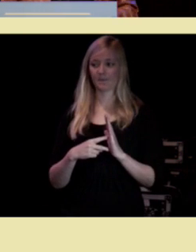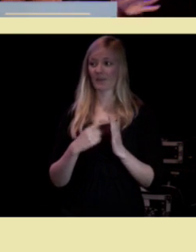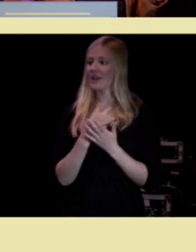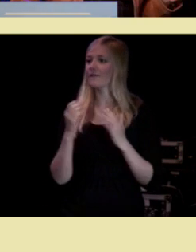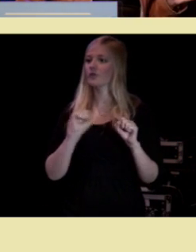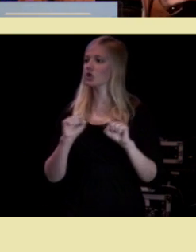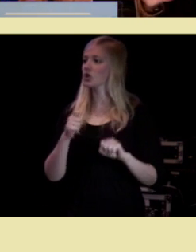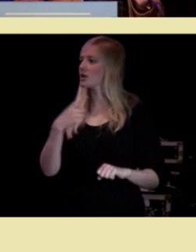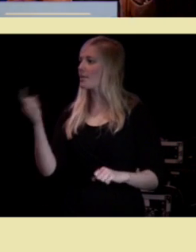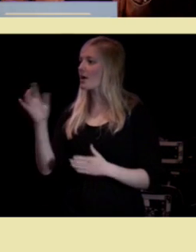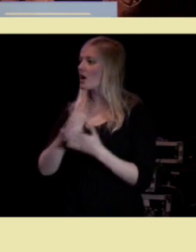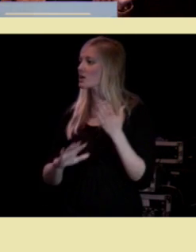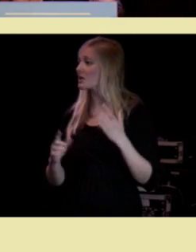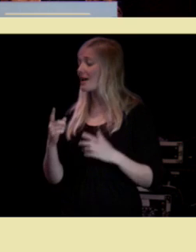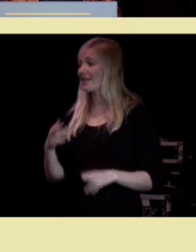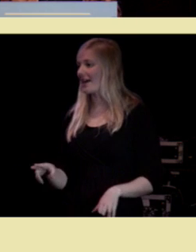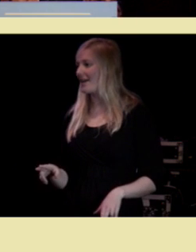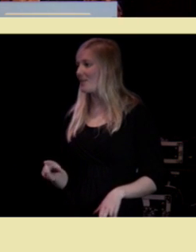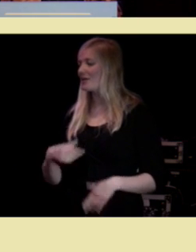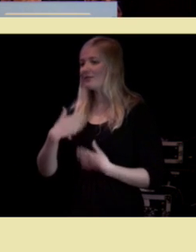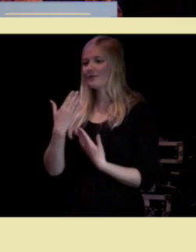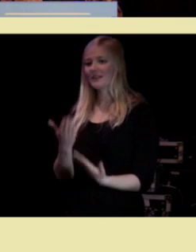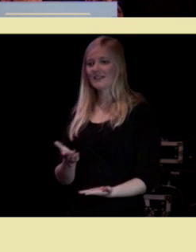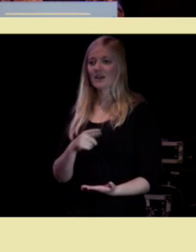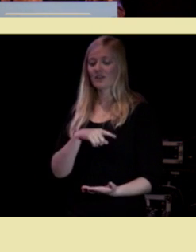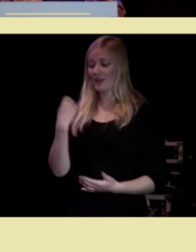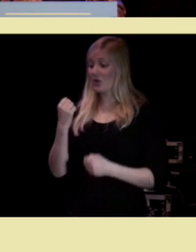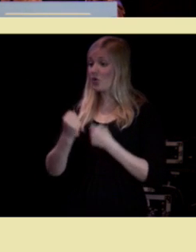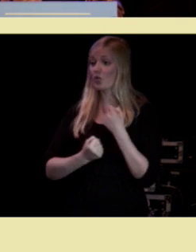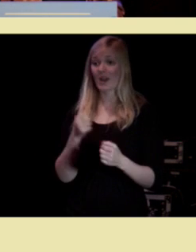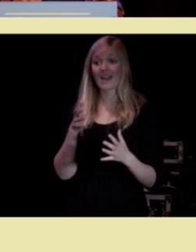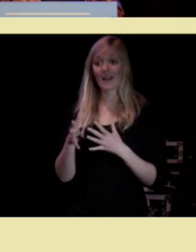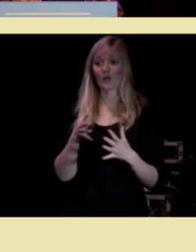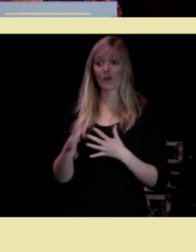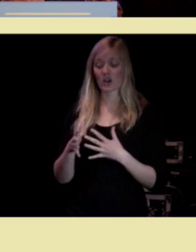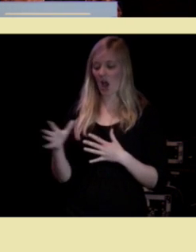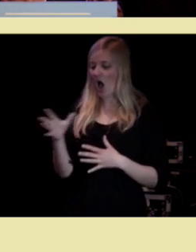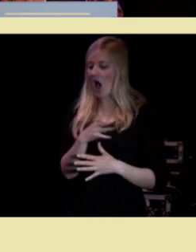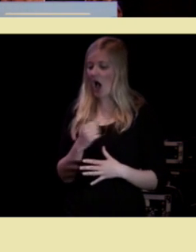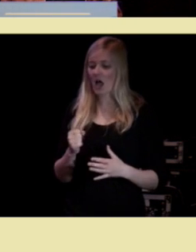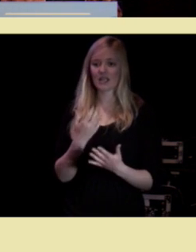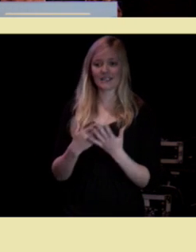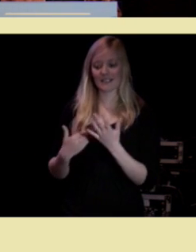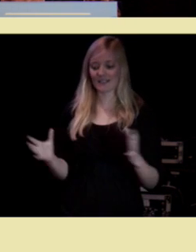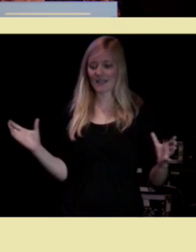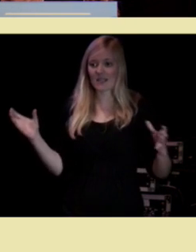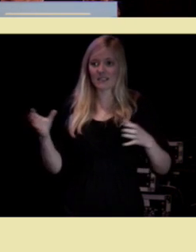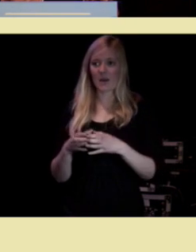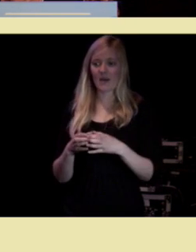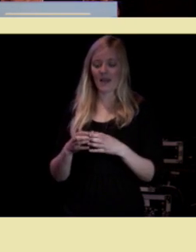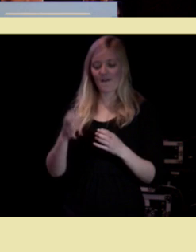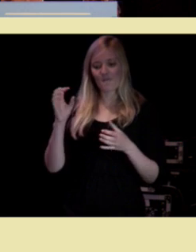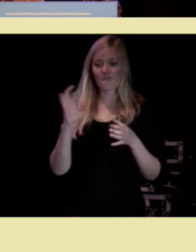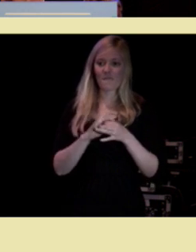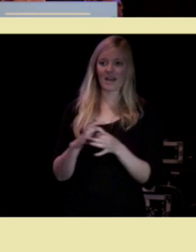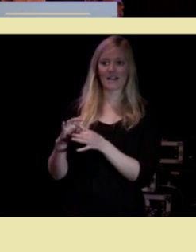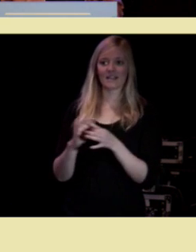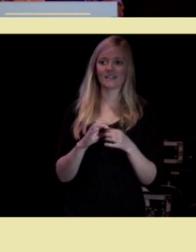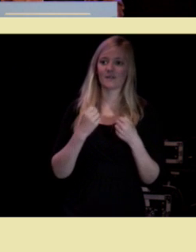dere med dette kartet, det bare for å vise dere at vi gjorde det faktisk. Vi samlet alle tjenestene. Vi har en felles virksomhetsplan, en felles